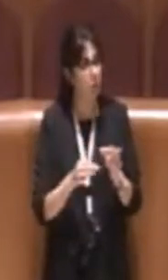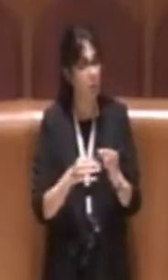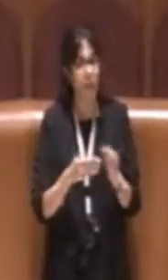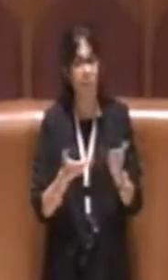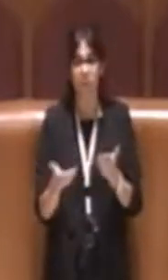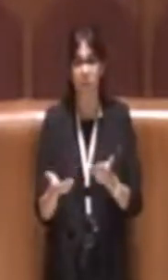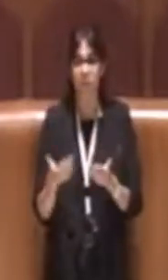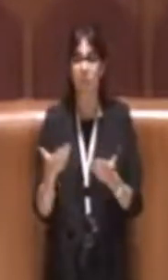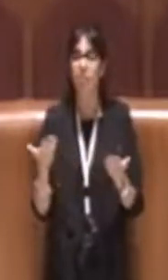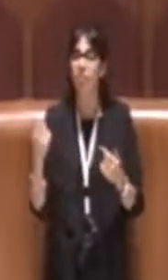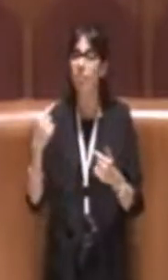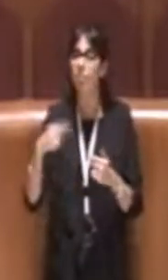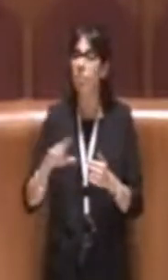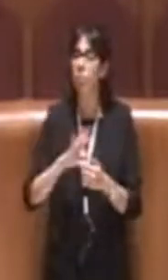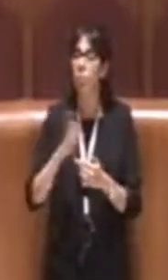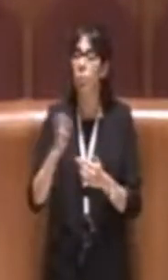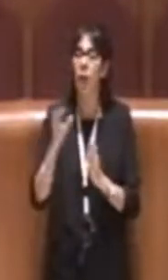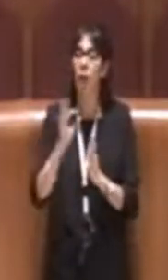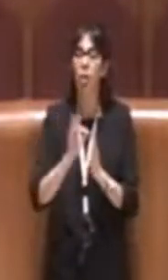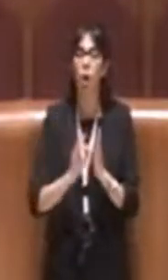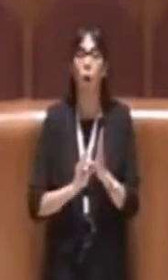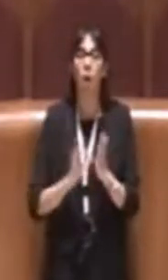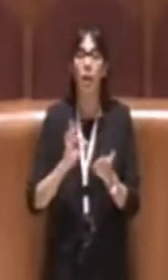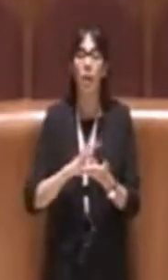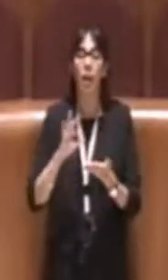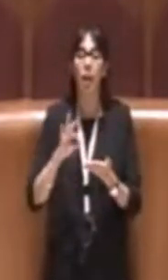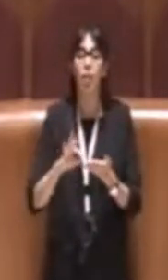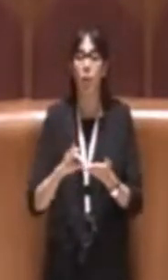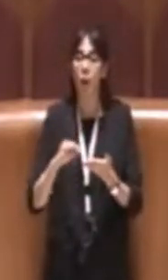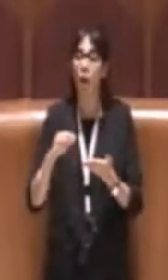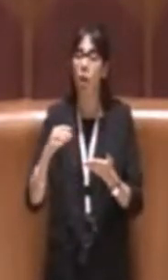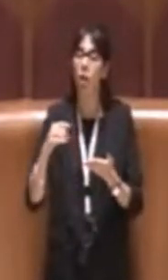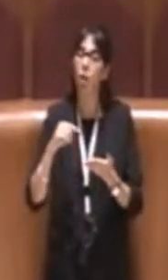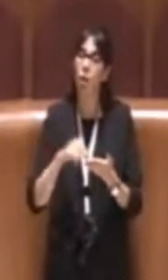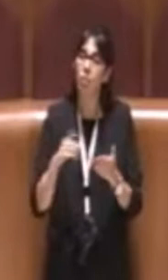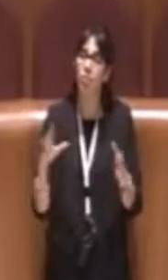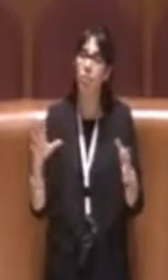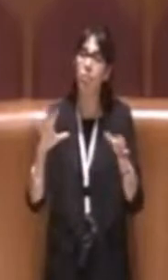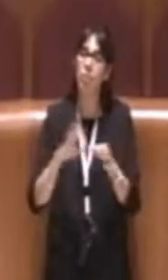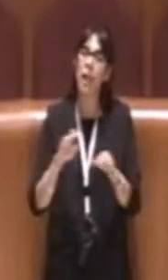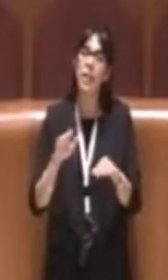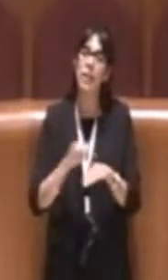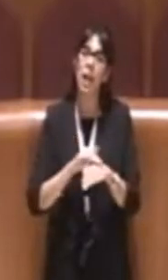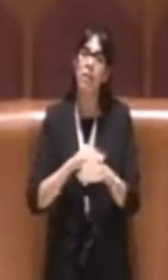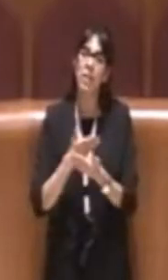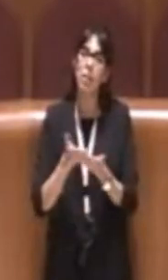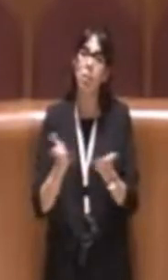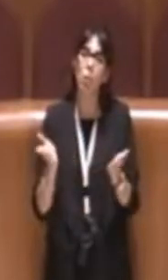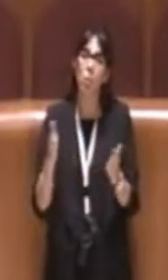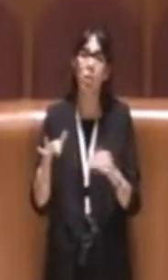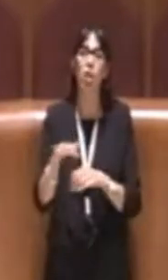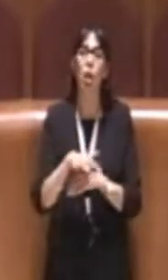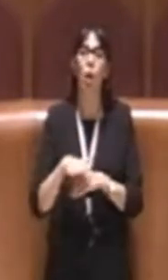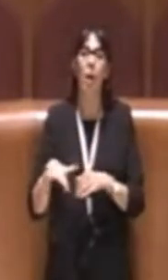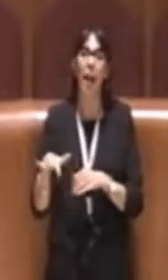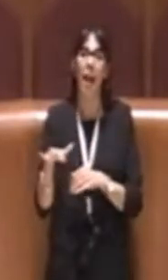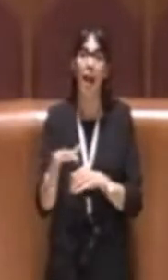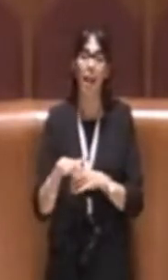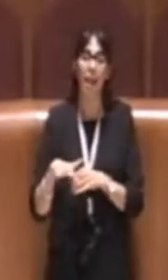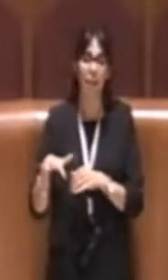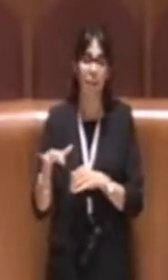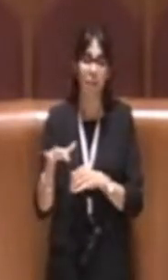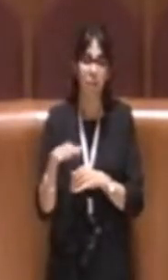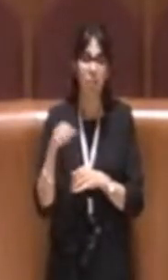Questo è un altro ordine del giorno, Presidente, che riguarda invece i servizi pubblici di livello locale e con